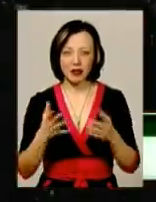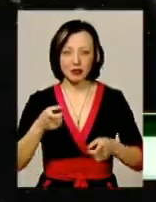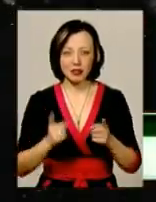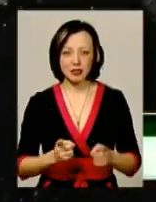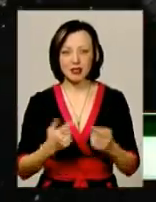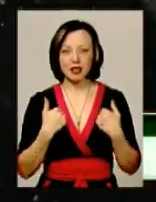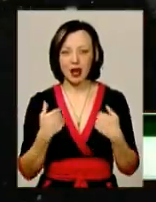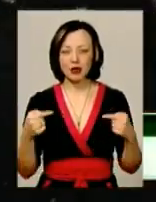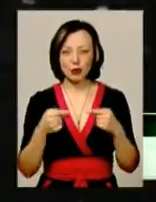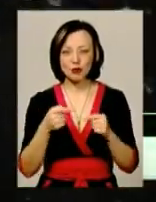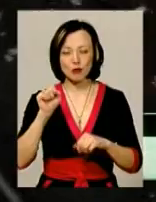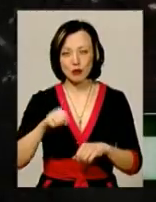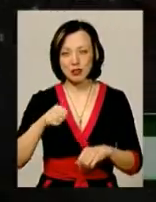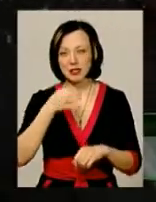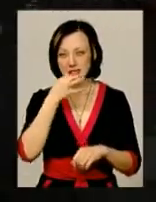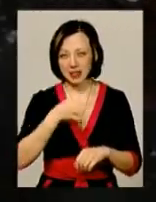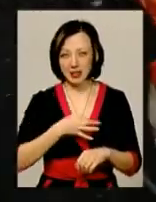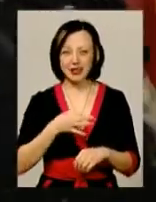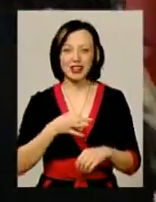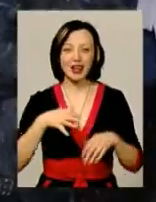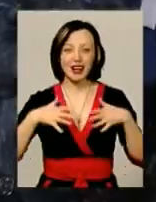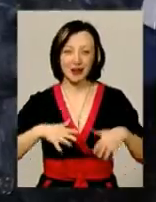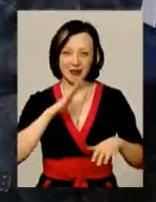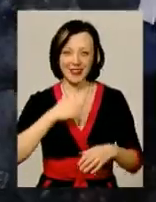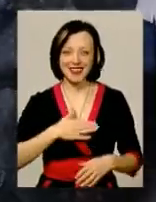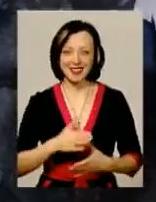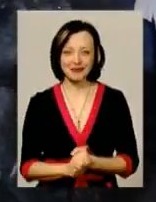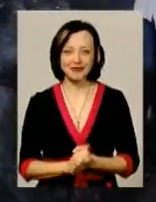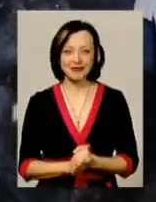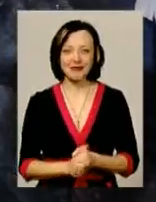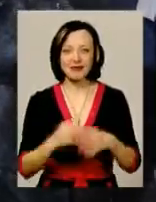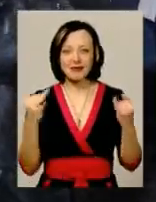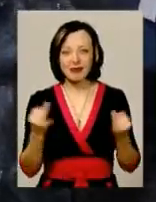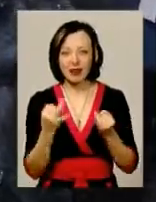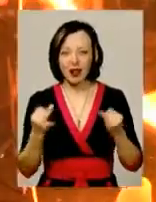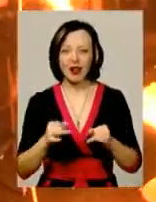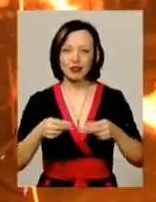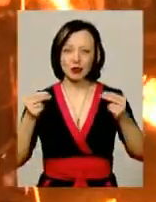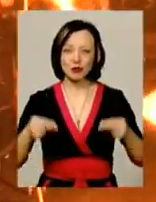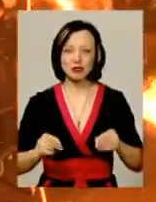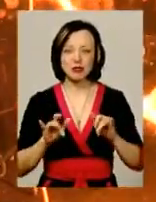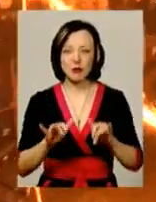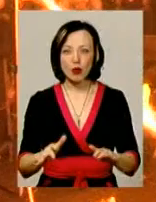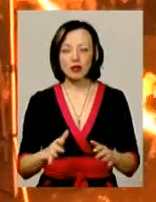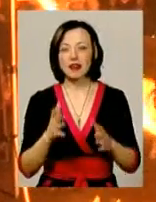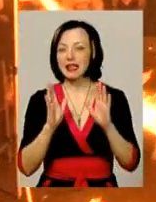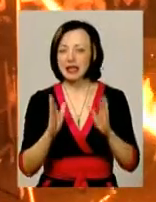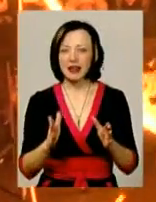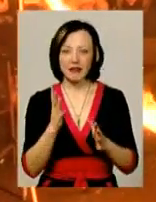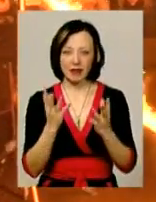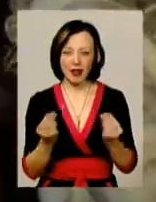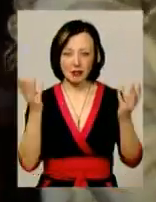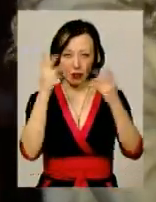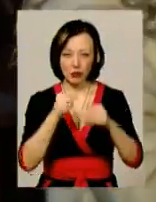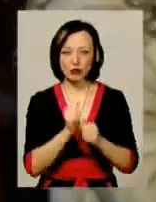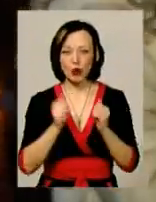дійсно. І я точно можу сказати, що Крим наш. Видовищні шлюбні церемонії і не лише на День закоханих у Кам'янці проводять щороку. І